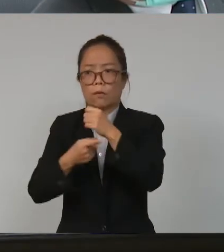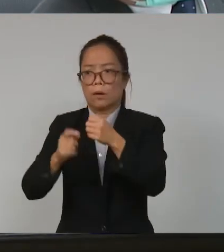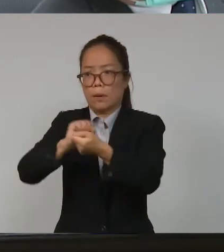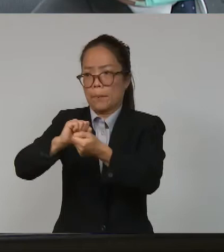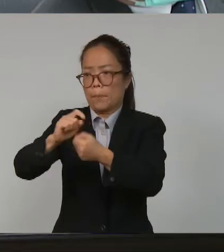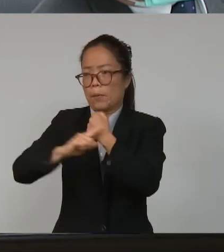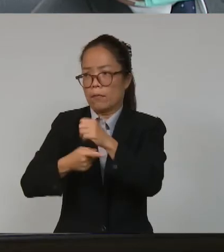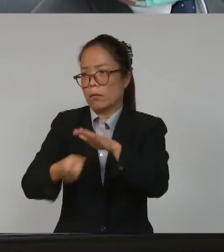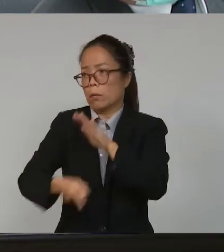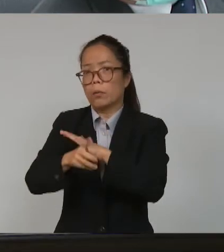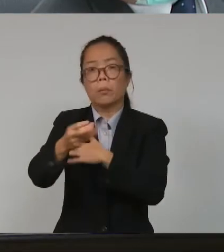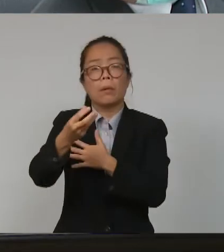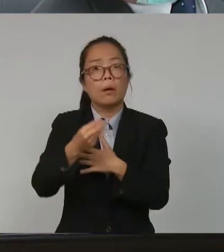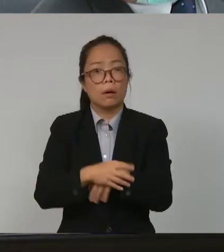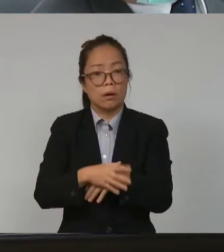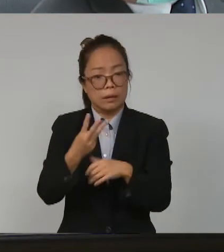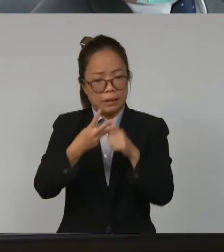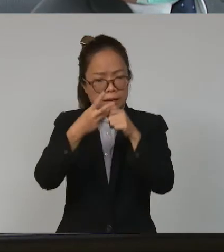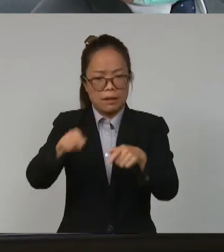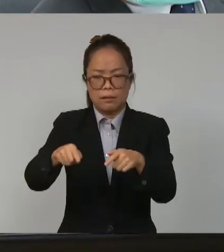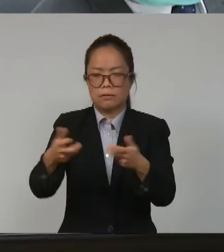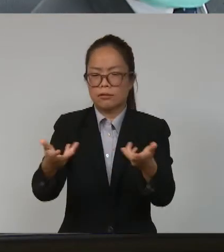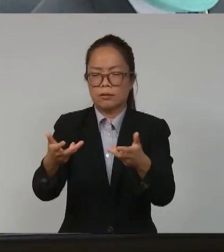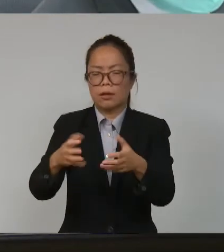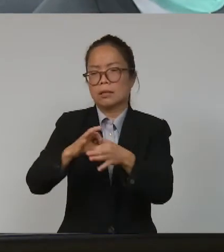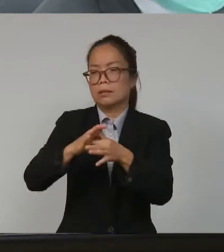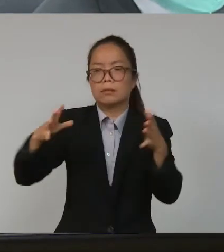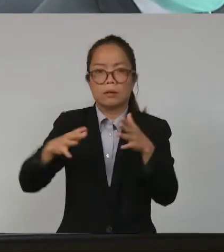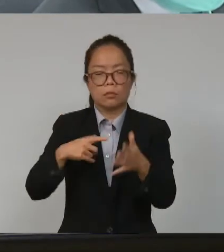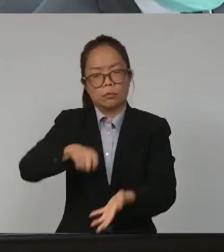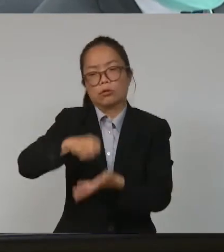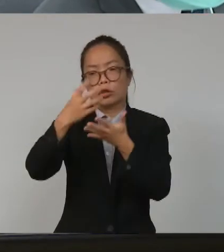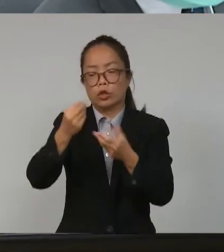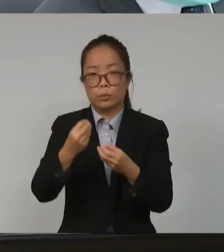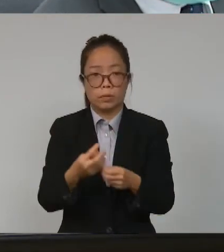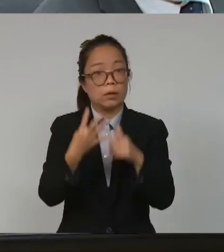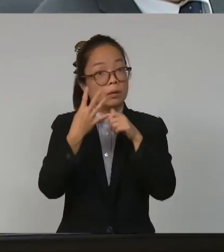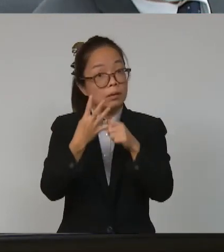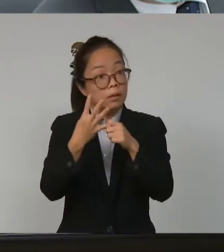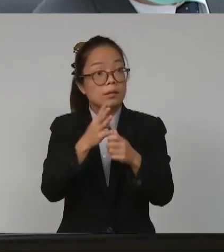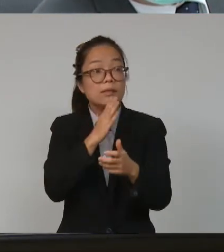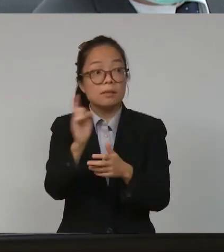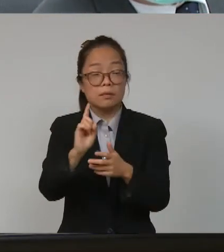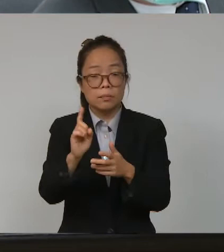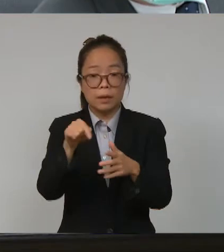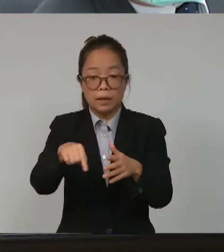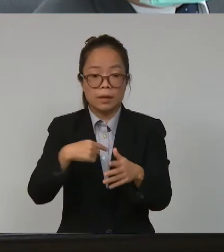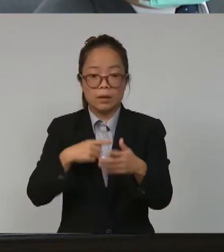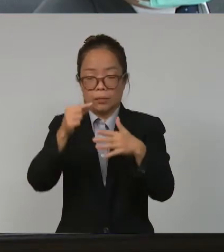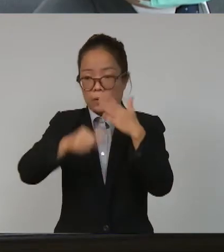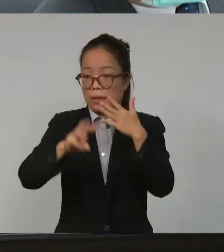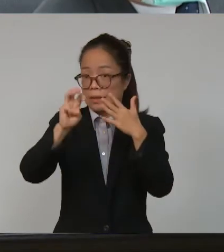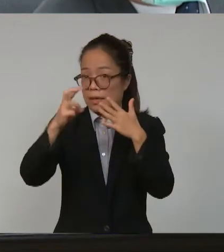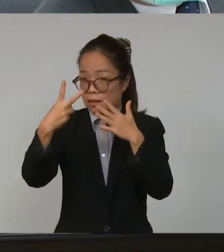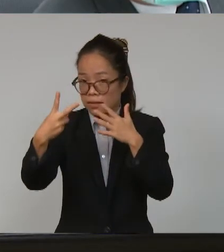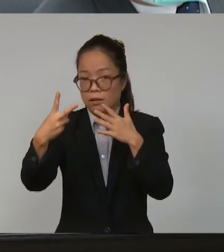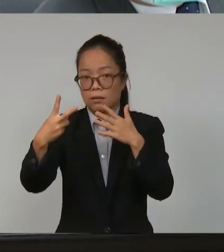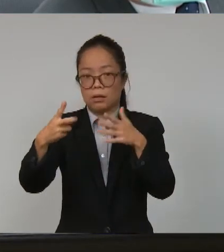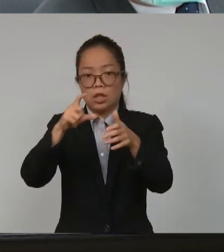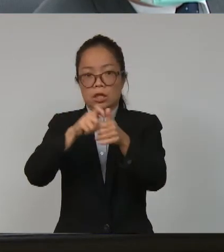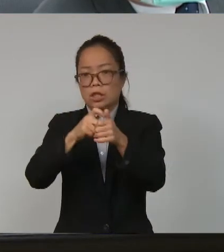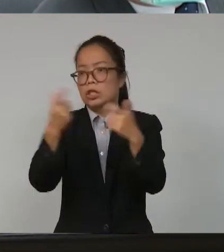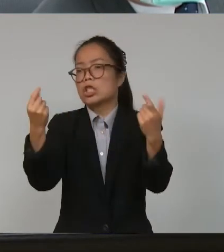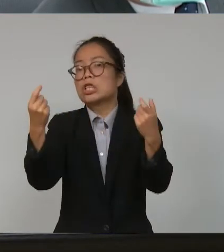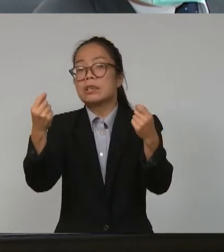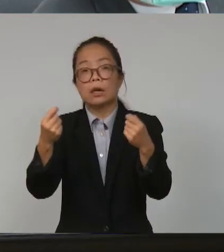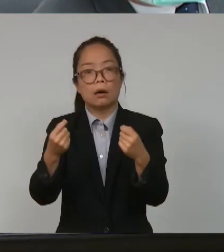嘛。那第三个呢，其实跟本案无关，所以我们就没有去提它。好，然后第四个部分有没有这个32条就同一事项，我们也